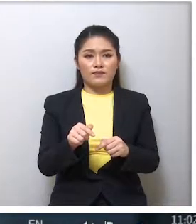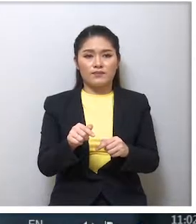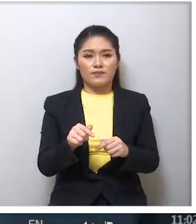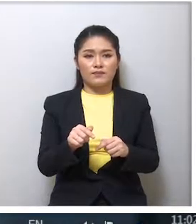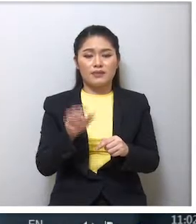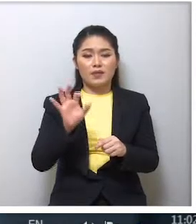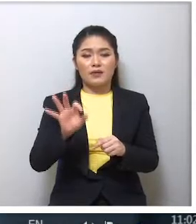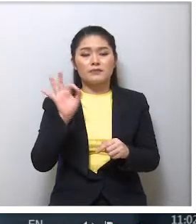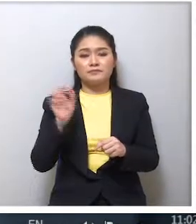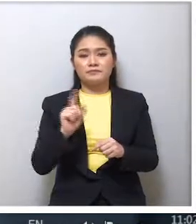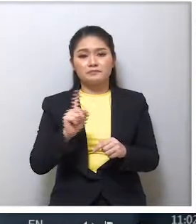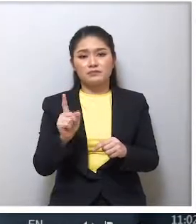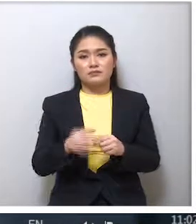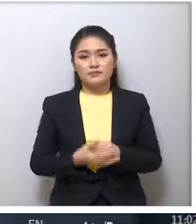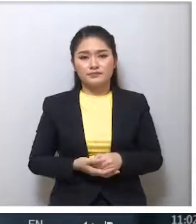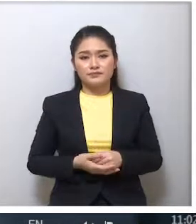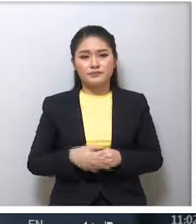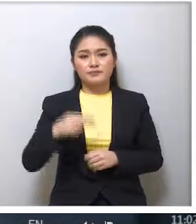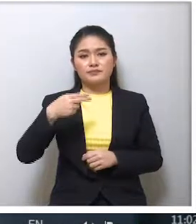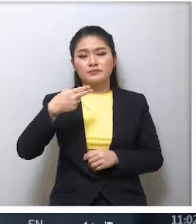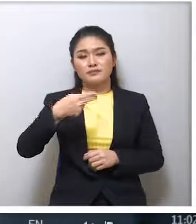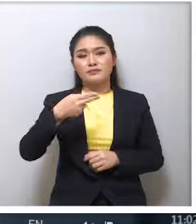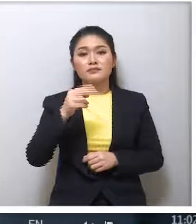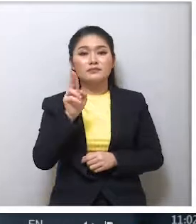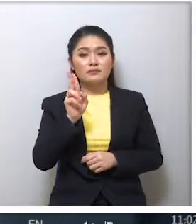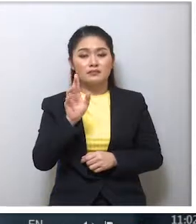เลือกเป็นแบบ HD นะครับ